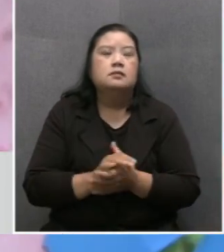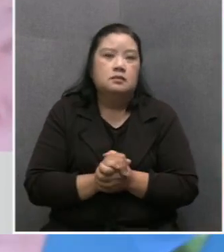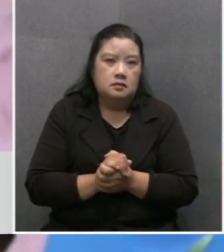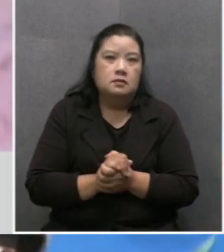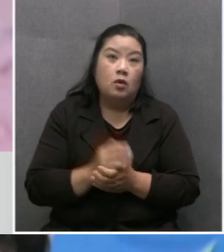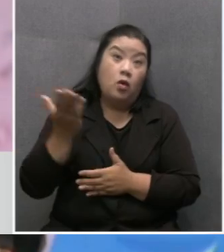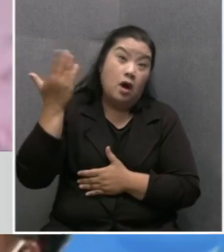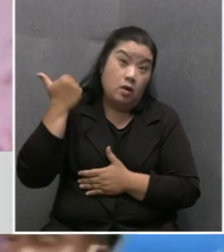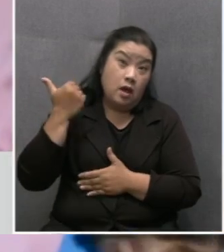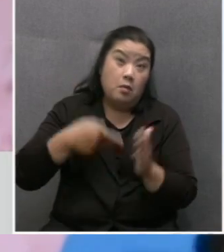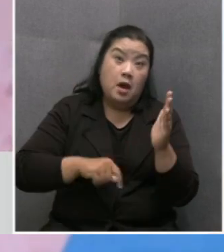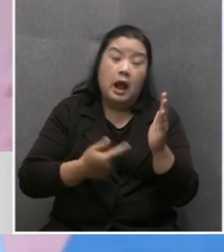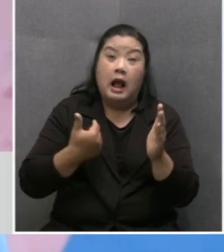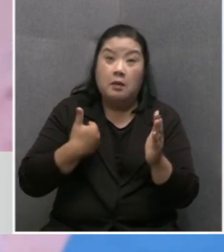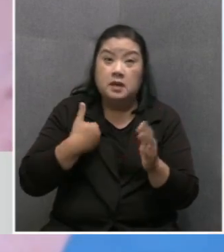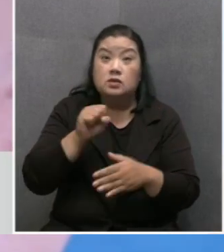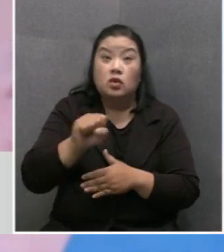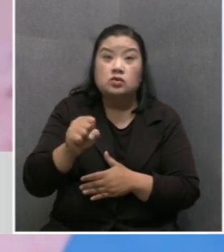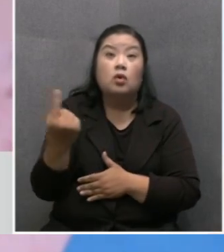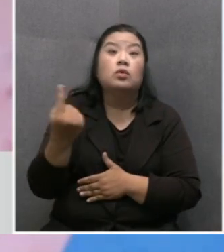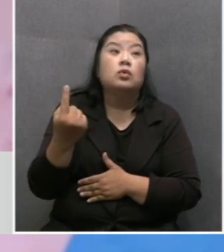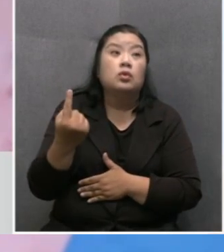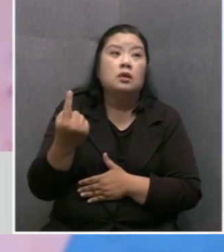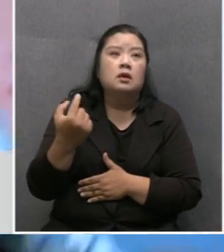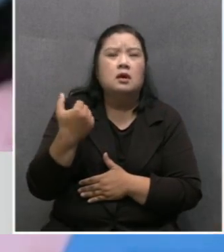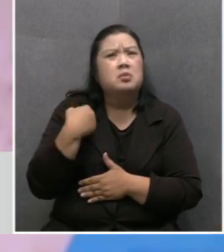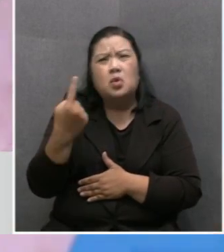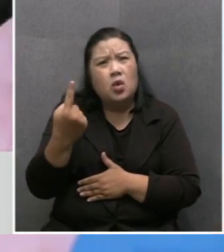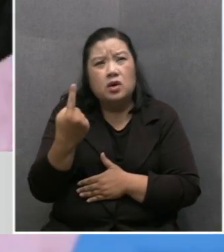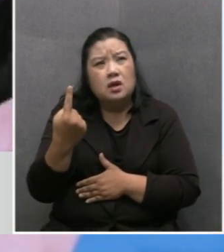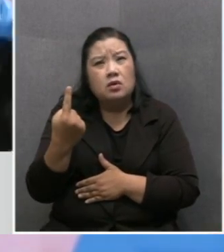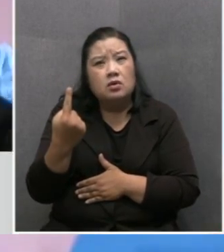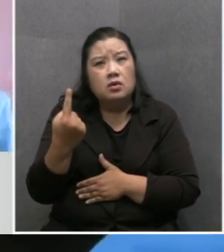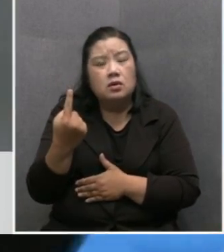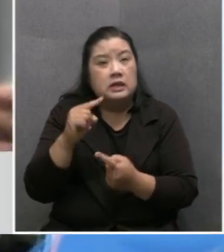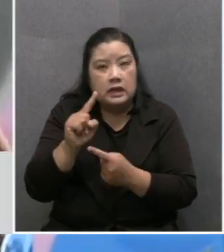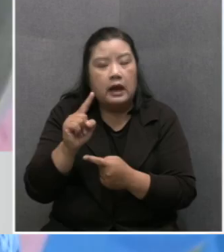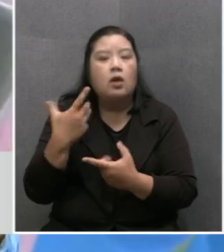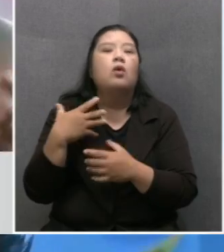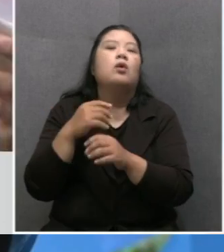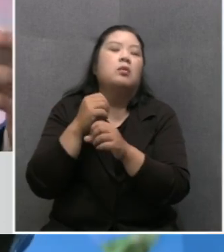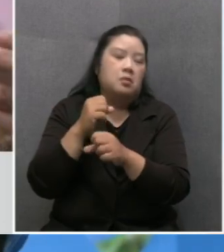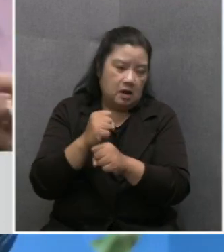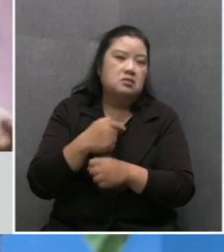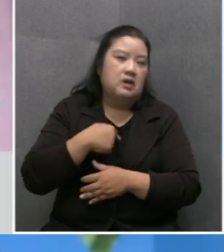พังงามีผู้แทน1คนเราได้ครบ1คนเลยครับยกทีม